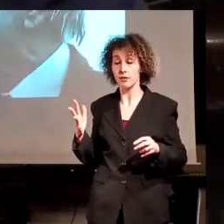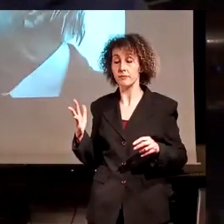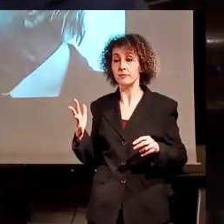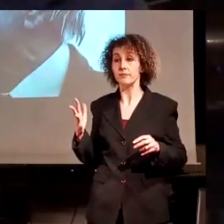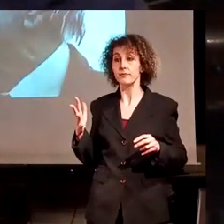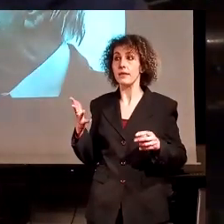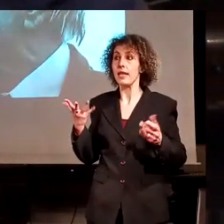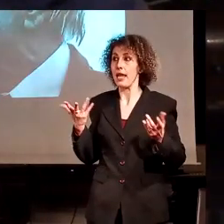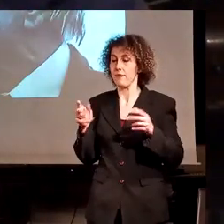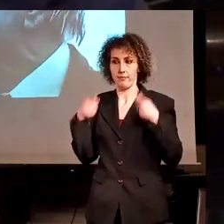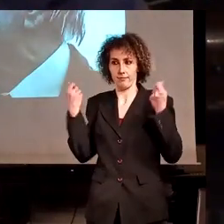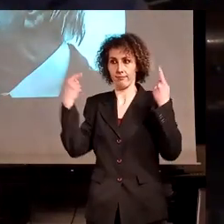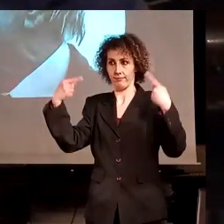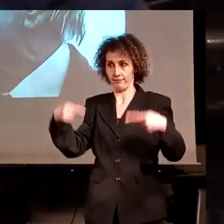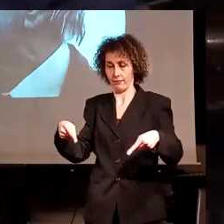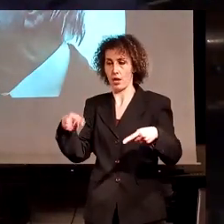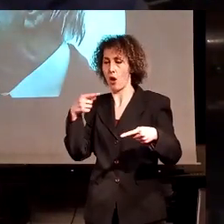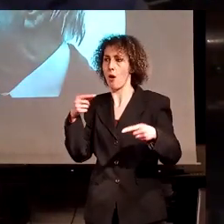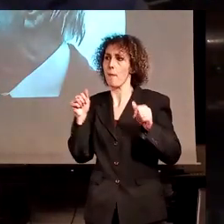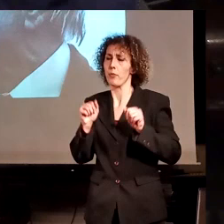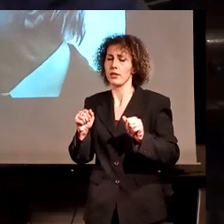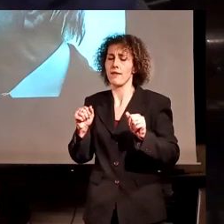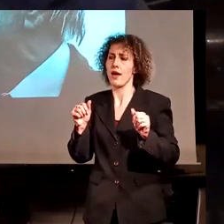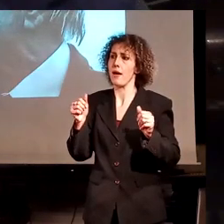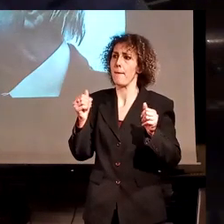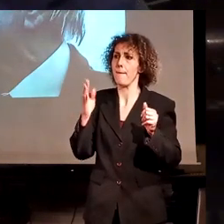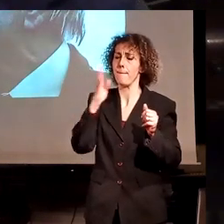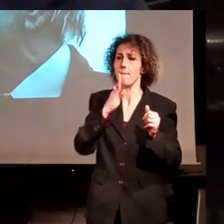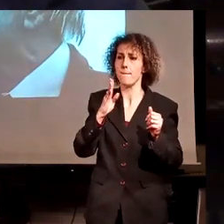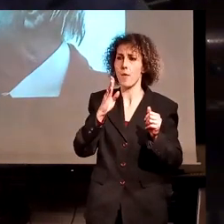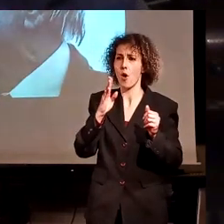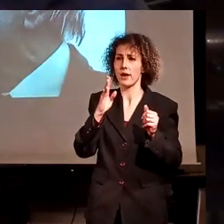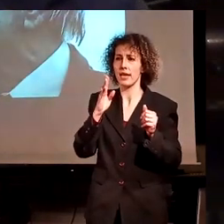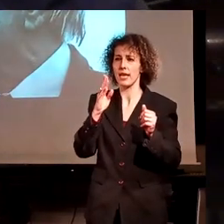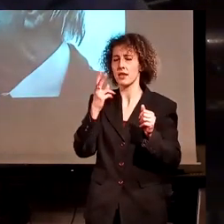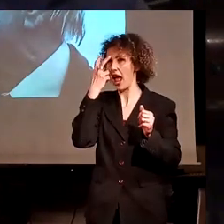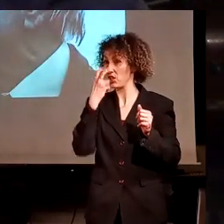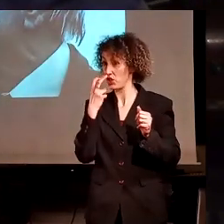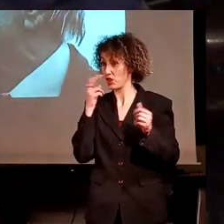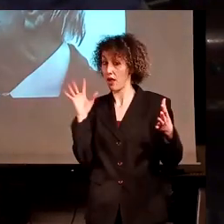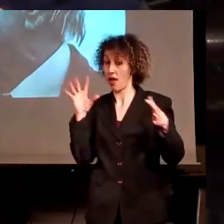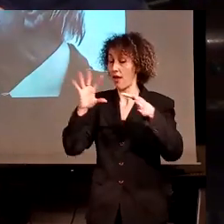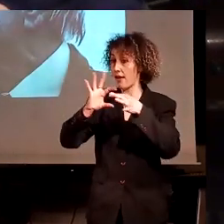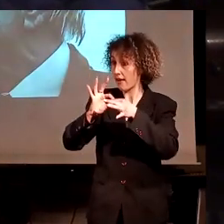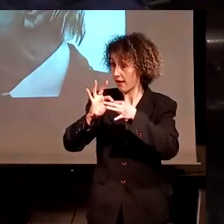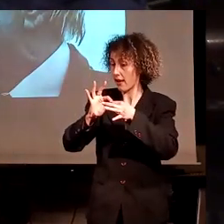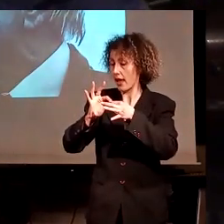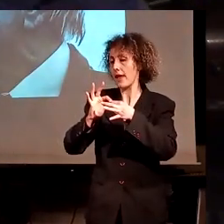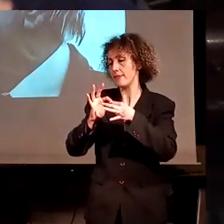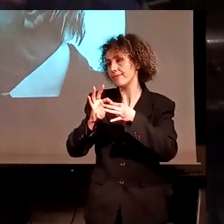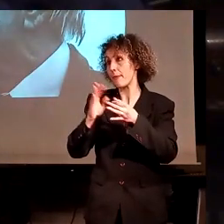ovviamente si poteva applicare a borges alla cecità e che in lui ha avuto un peso